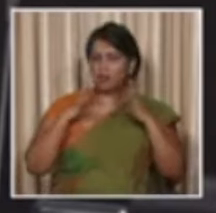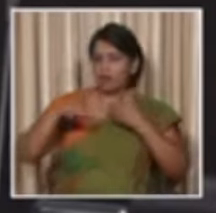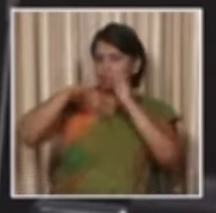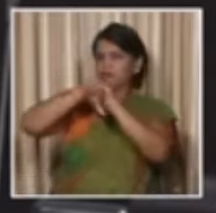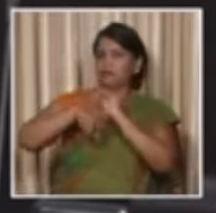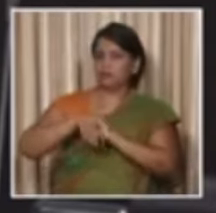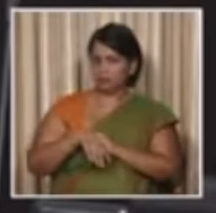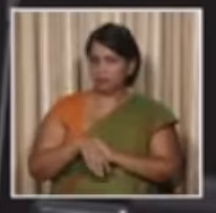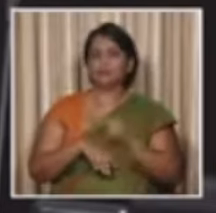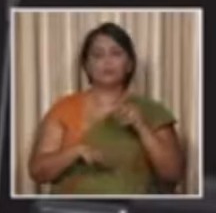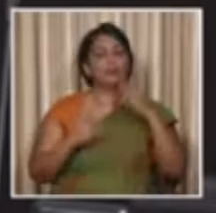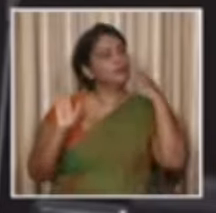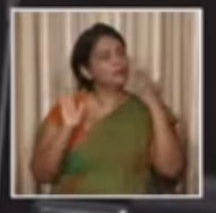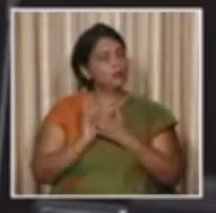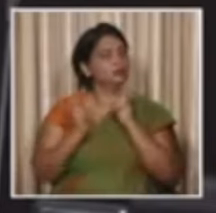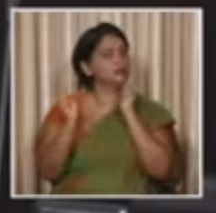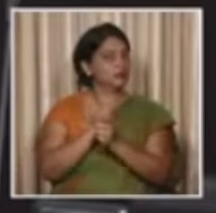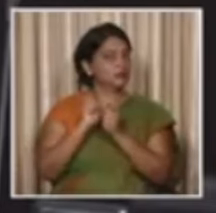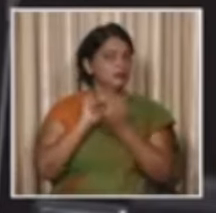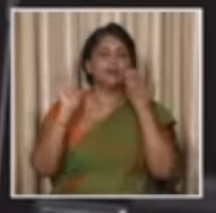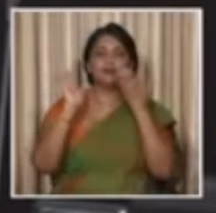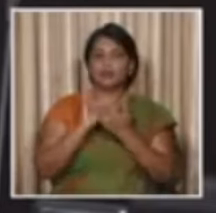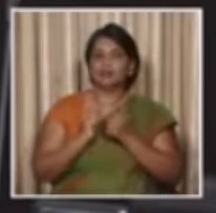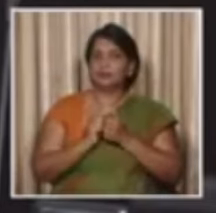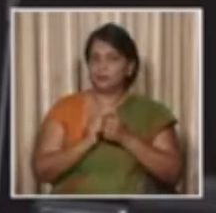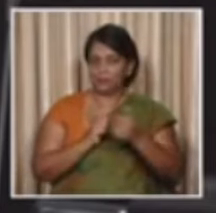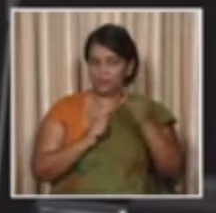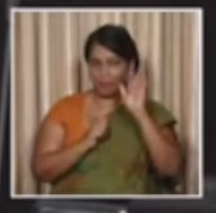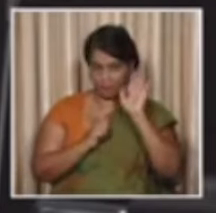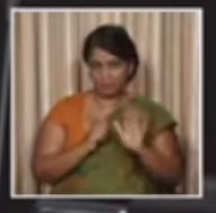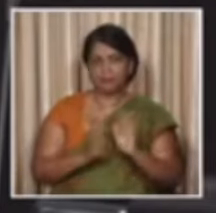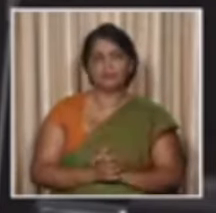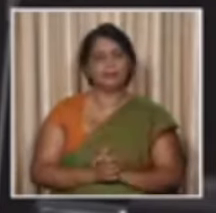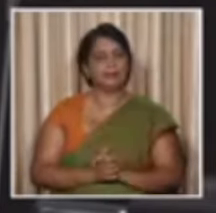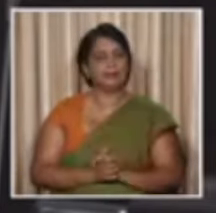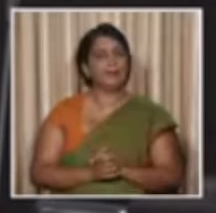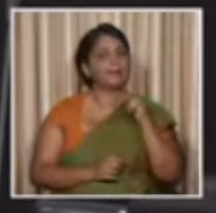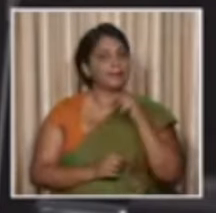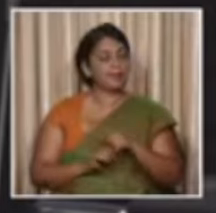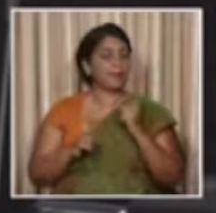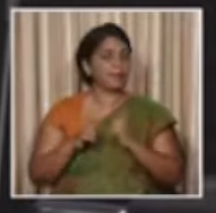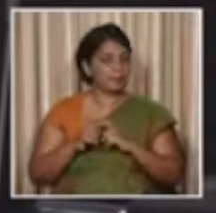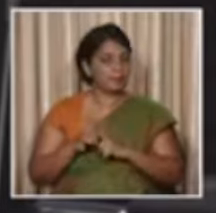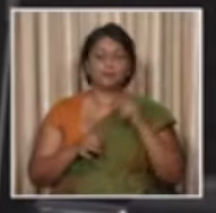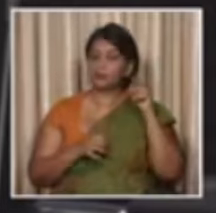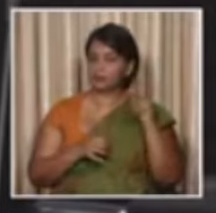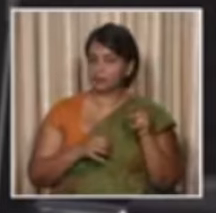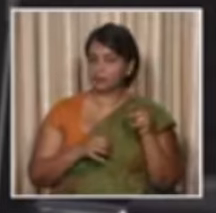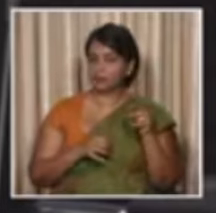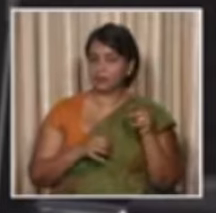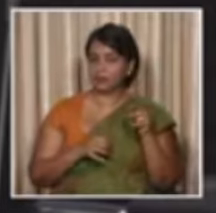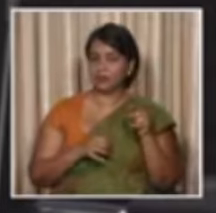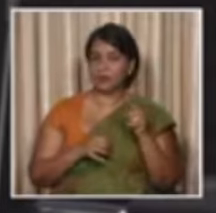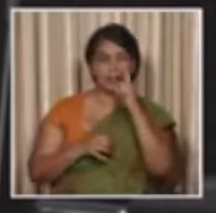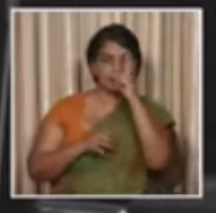හඳුනාගෙන ඒ පිළිබඳව සංශෝධන ඉදිරිපත් කරන්න කටයුතු කරමින් සිටින්නේ. ඉතින් මේ ප්‍රශ්නේ ඔබතුමාලා